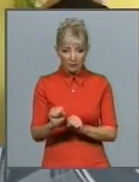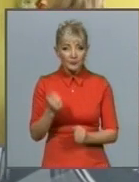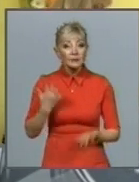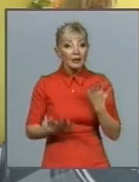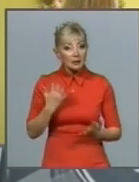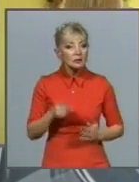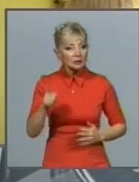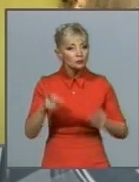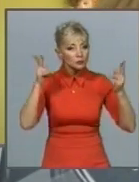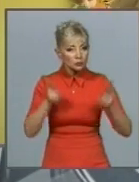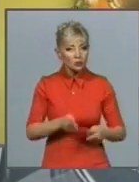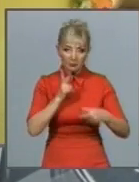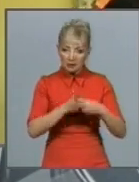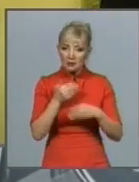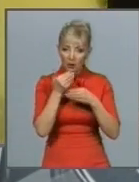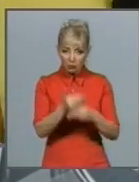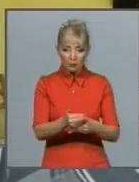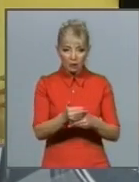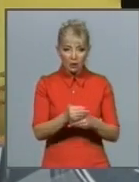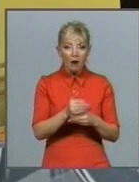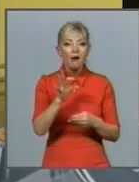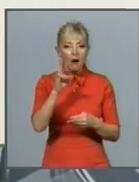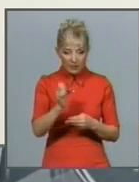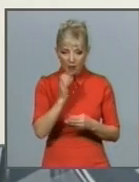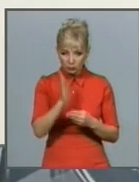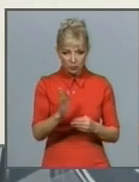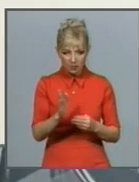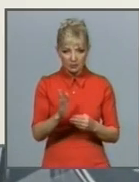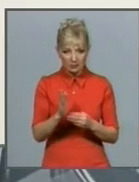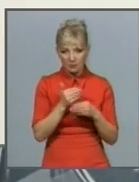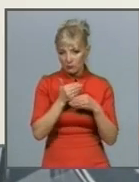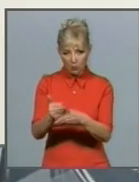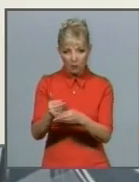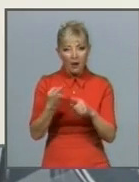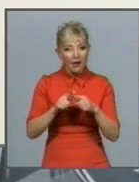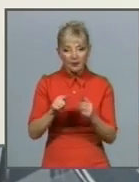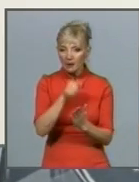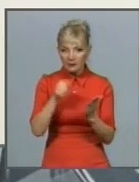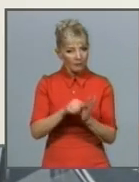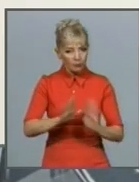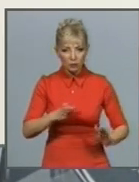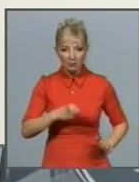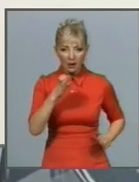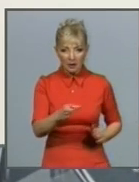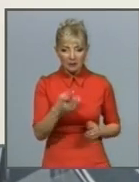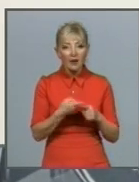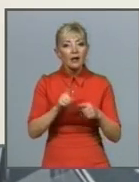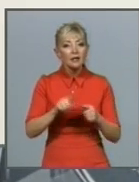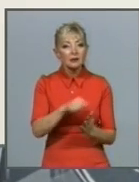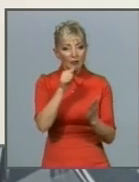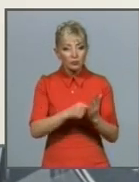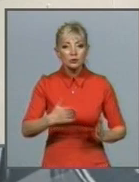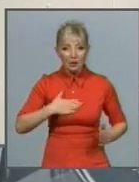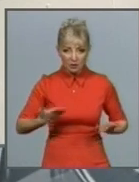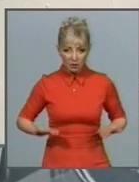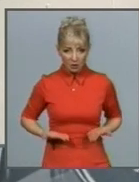йому потрібна медична допомога, вона йому буде надана. Це не питання розкоші, це питання нашого